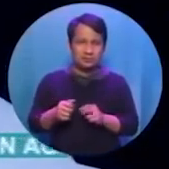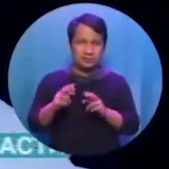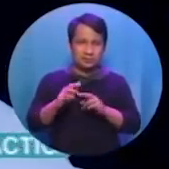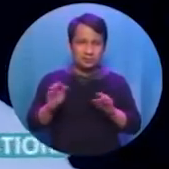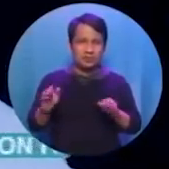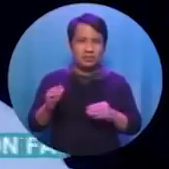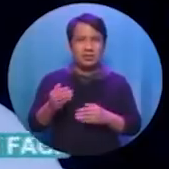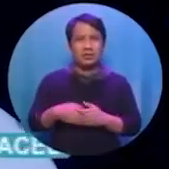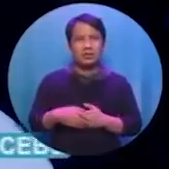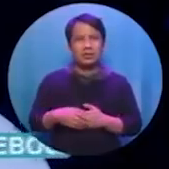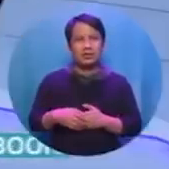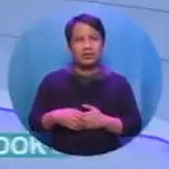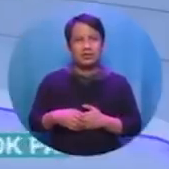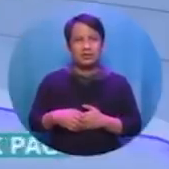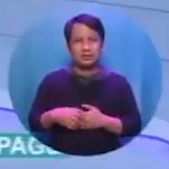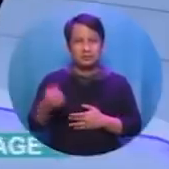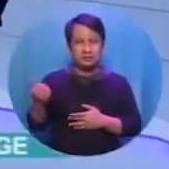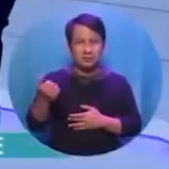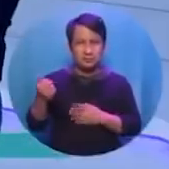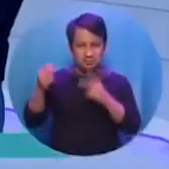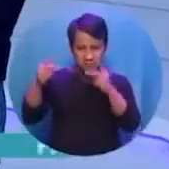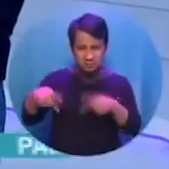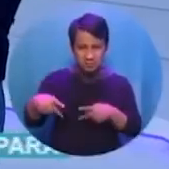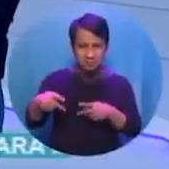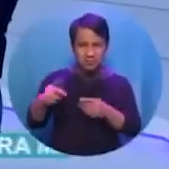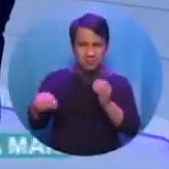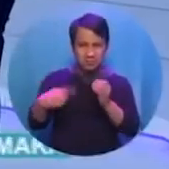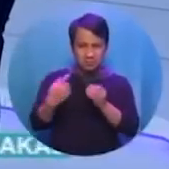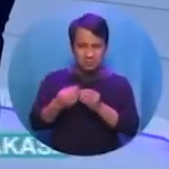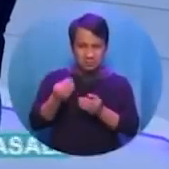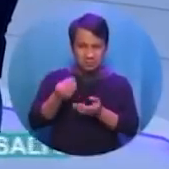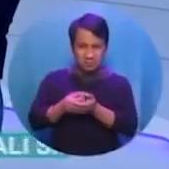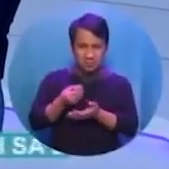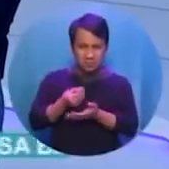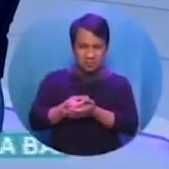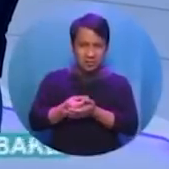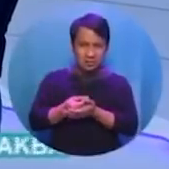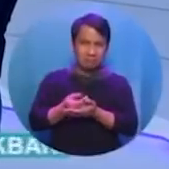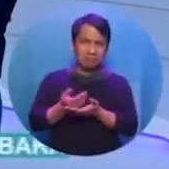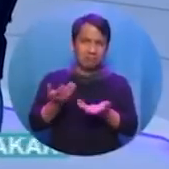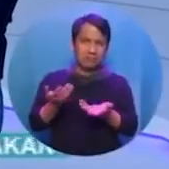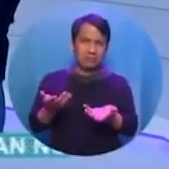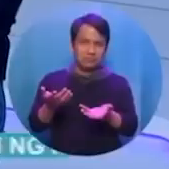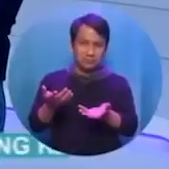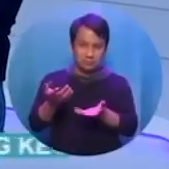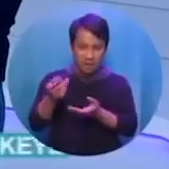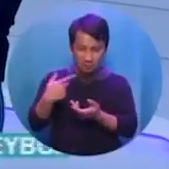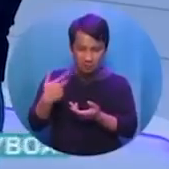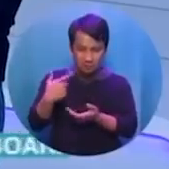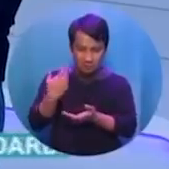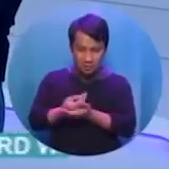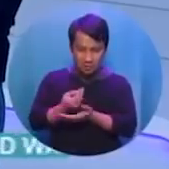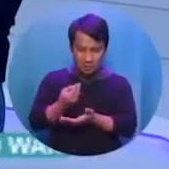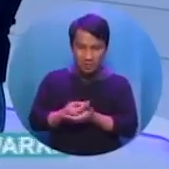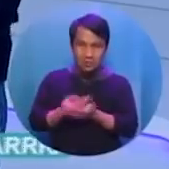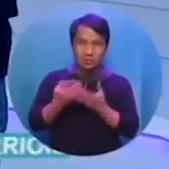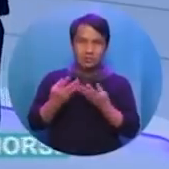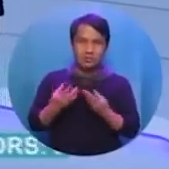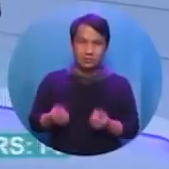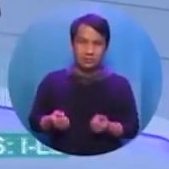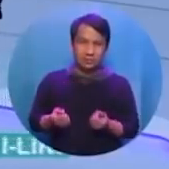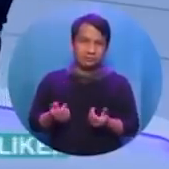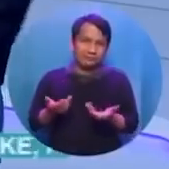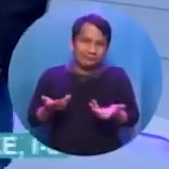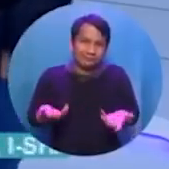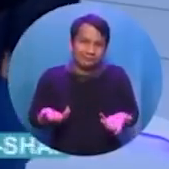or out of cup. Meron ba yung mga taong na yung pera na naging bato pa? Yung bang palay lumalapit na sa tuka niya, dinura